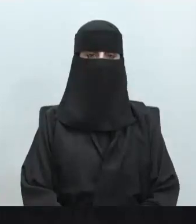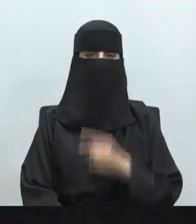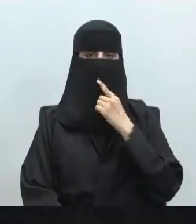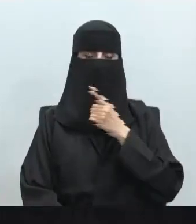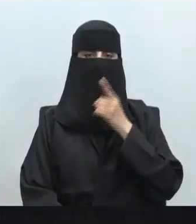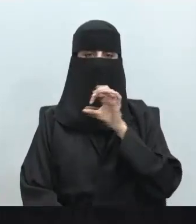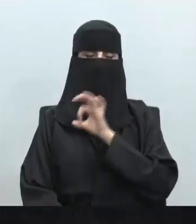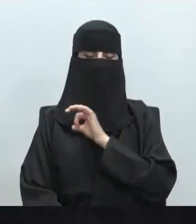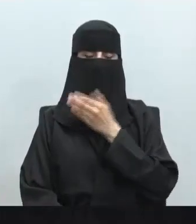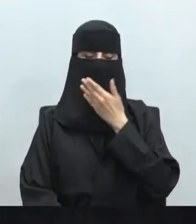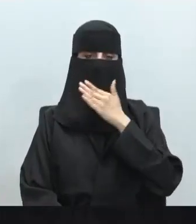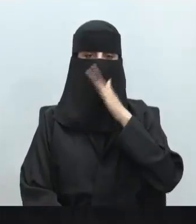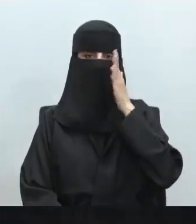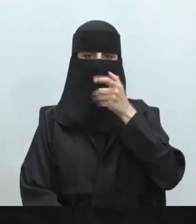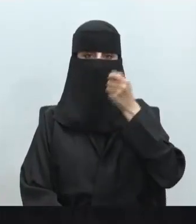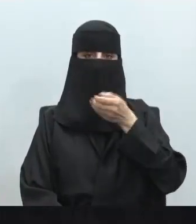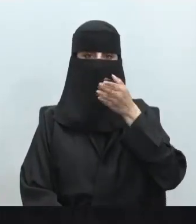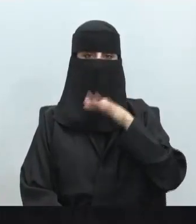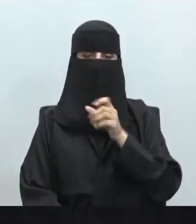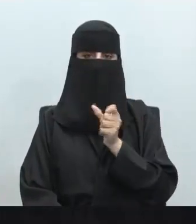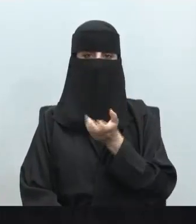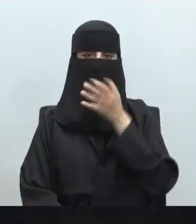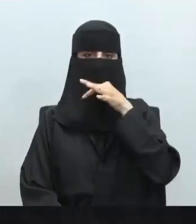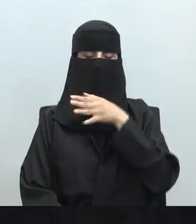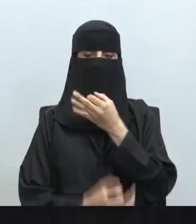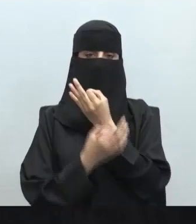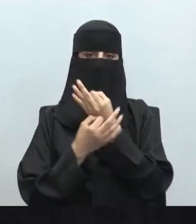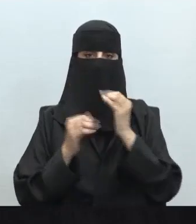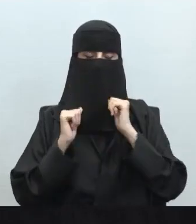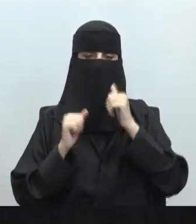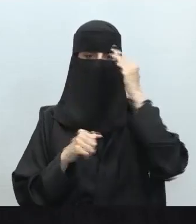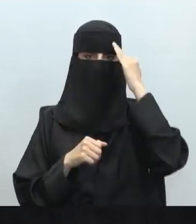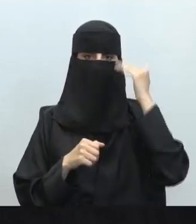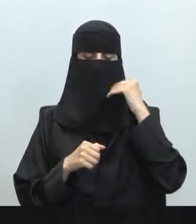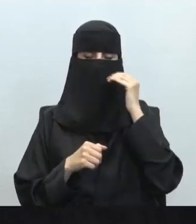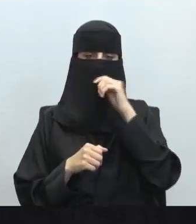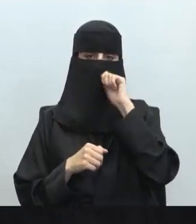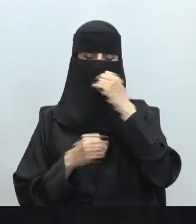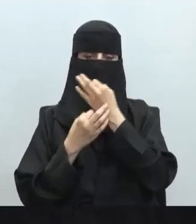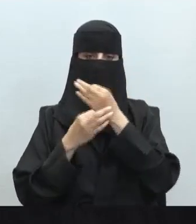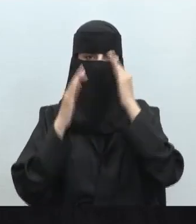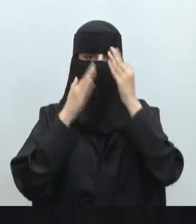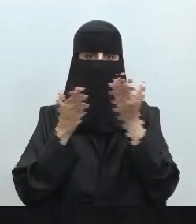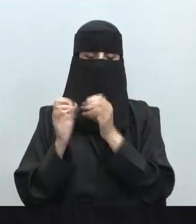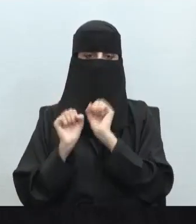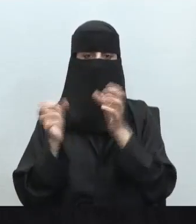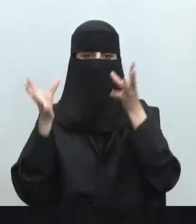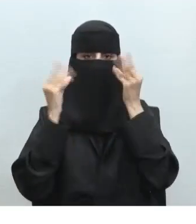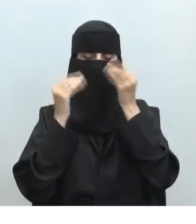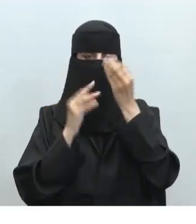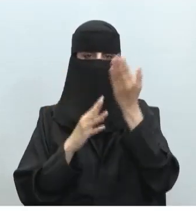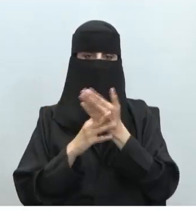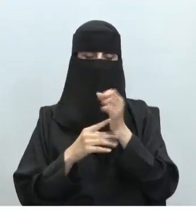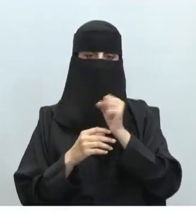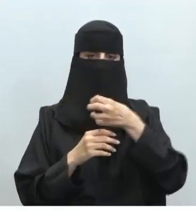بسم الله والحمد لله والصلاه والسلام على رسول الله طلابي وطالبات اهلا وسهلا بكم في اثراءات الفصل الخامس